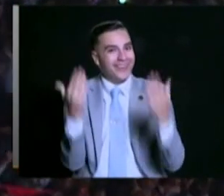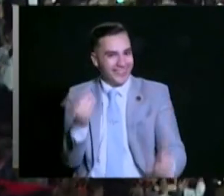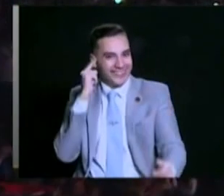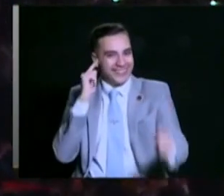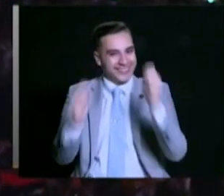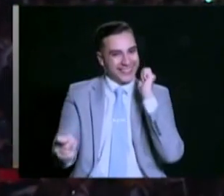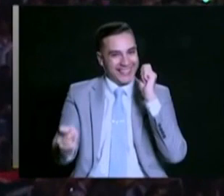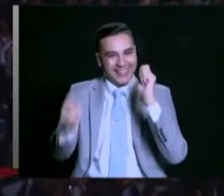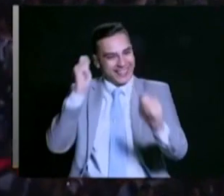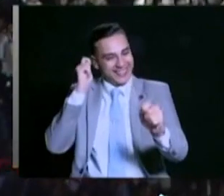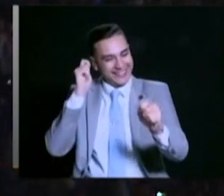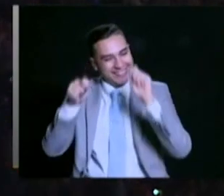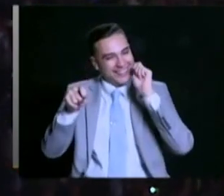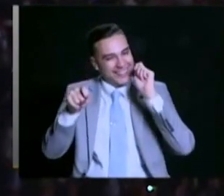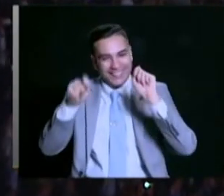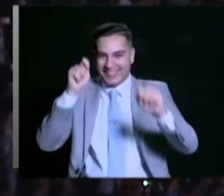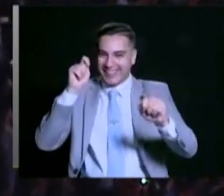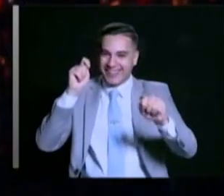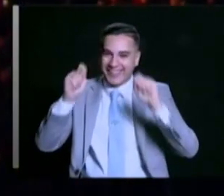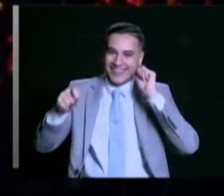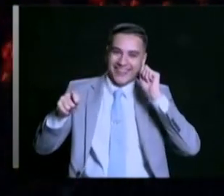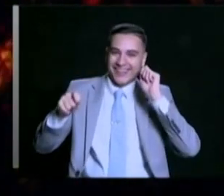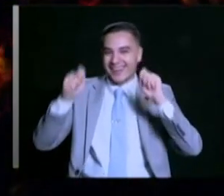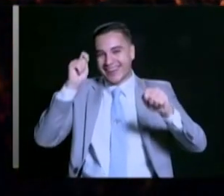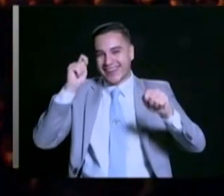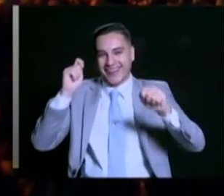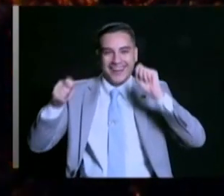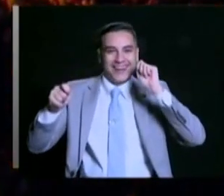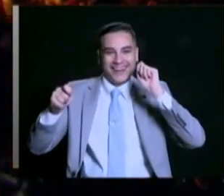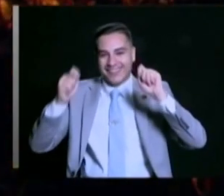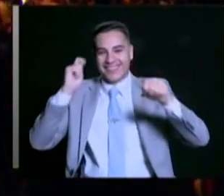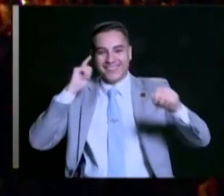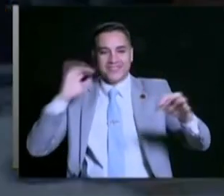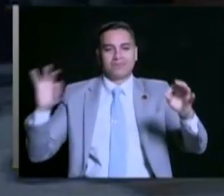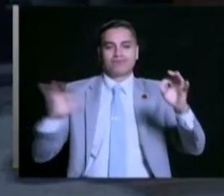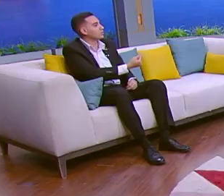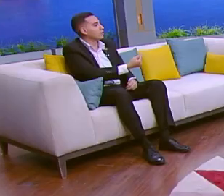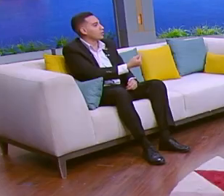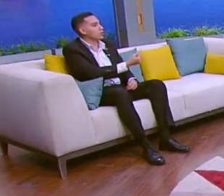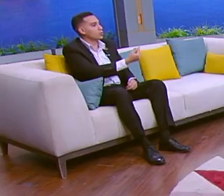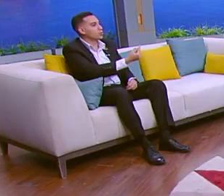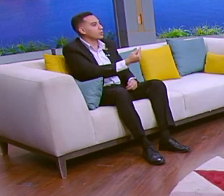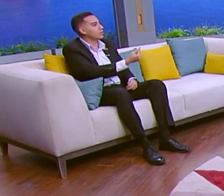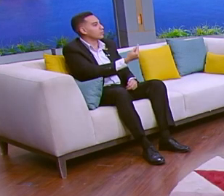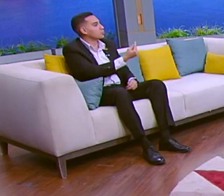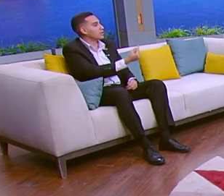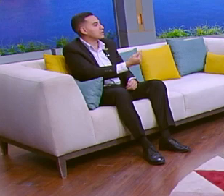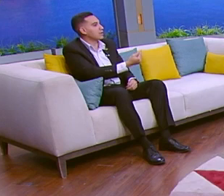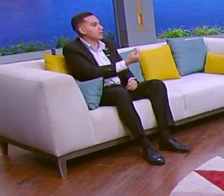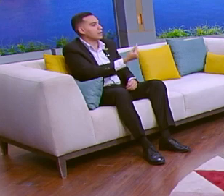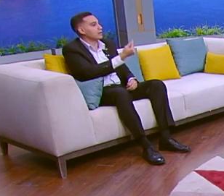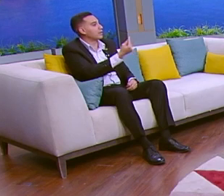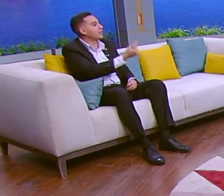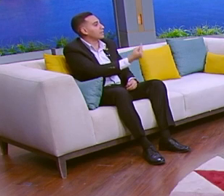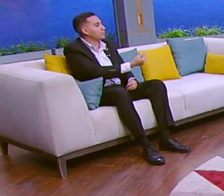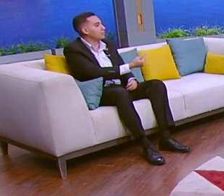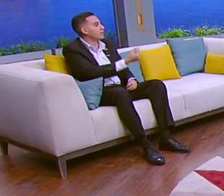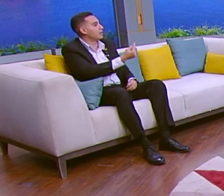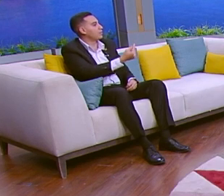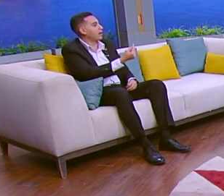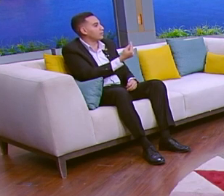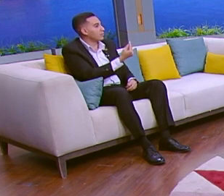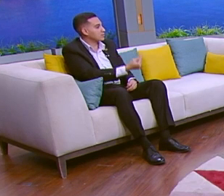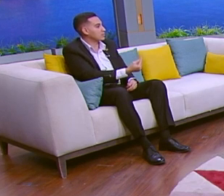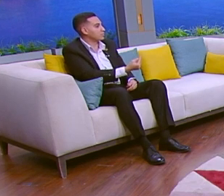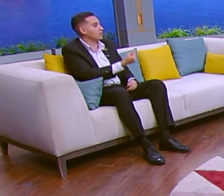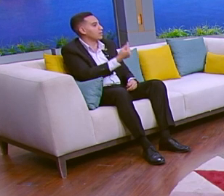يسلط الضوء ان يدعم السينما المصريه احنا مش طالبين غير مسلسل واحد في رمضان يكون مسلسل تاريخي